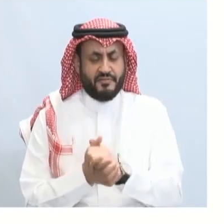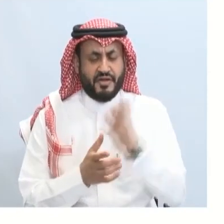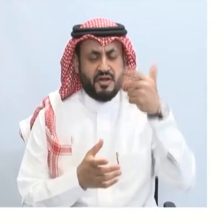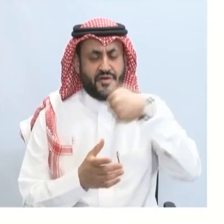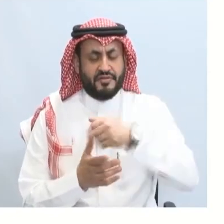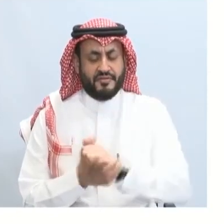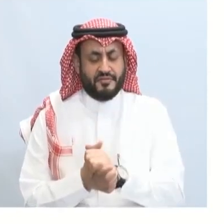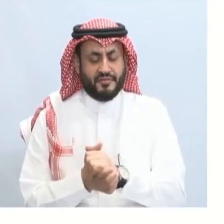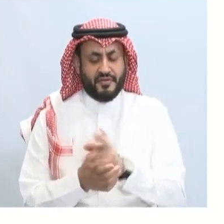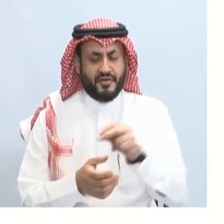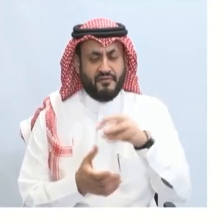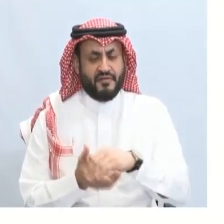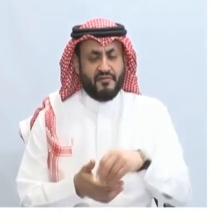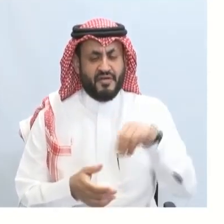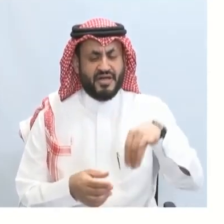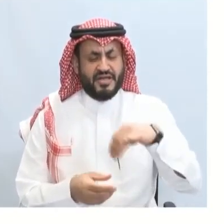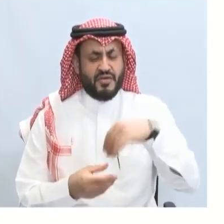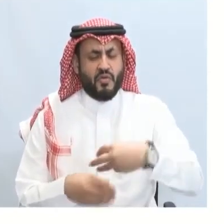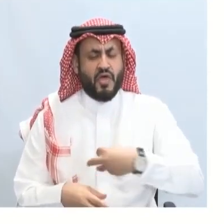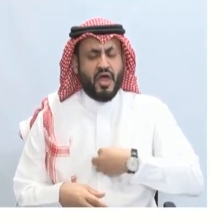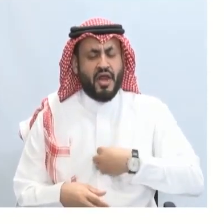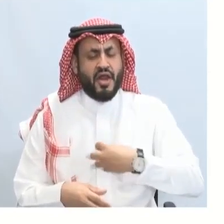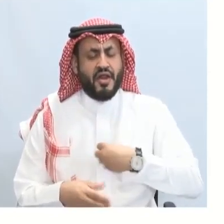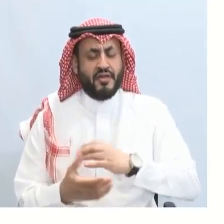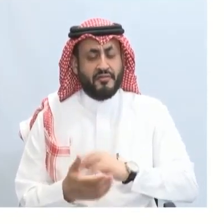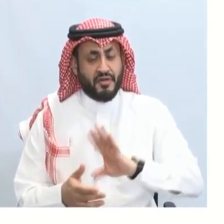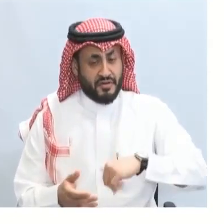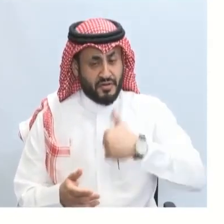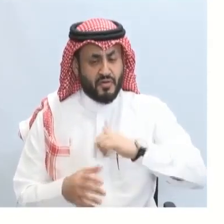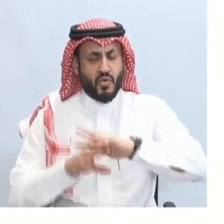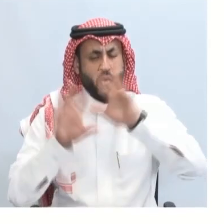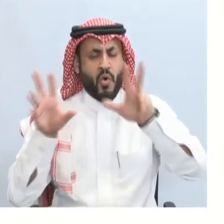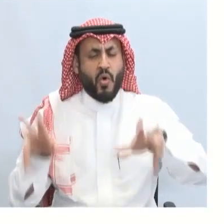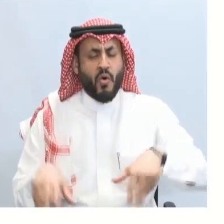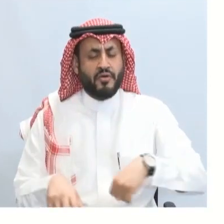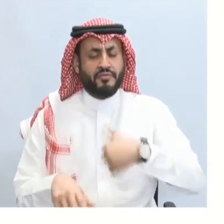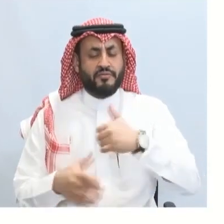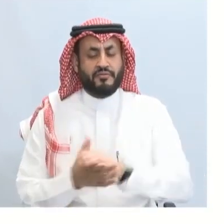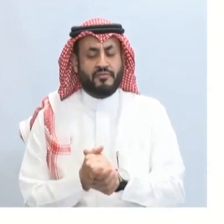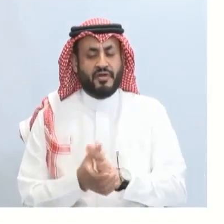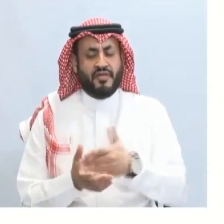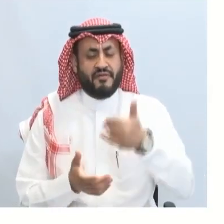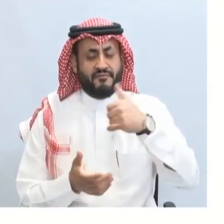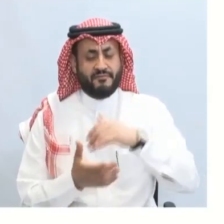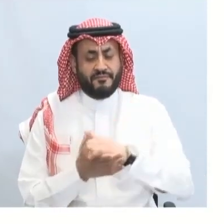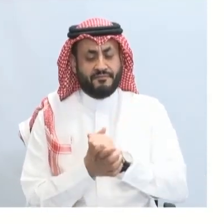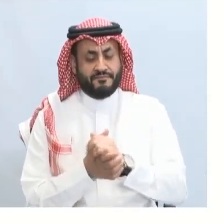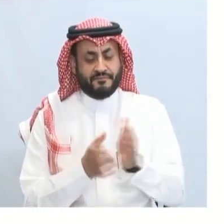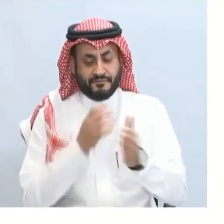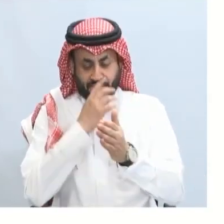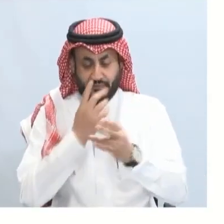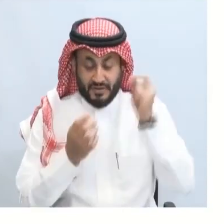وسلم الا وانا في الجسد مضغه اذا صلحت صلح الجسد كله ان التمتع